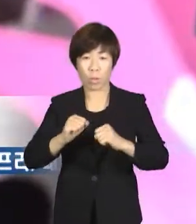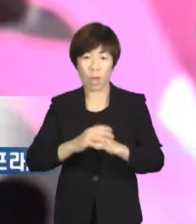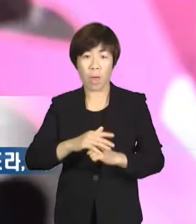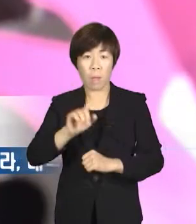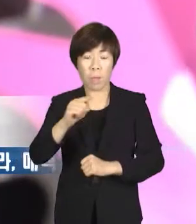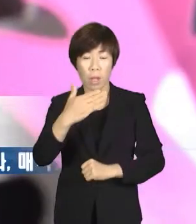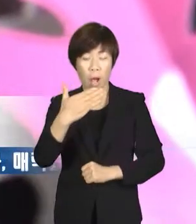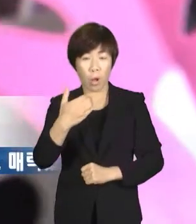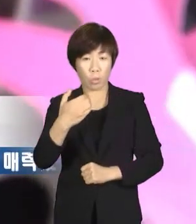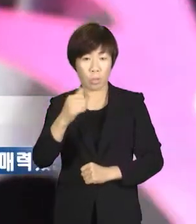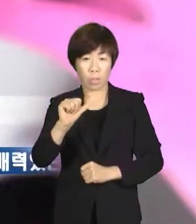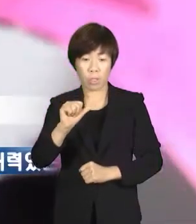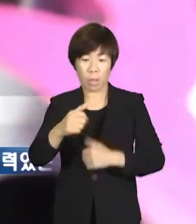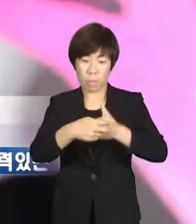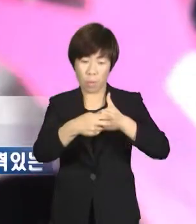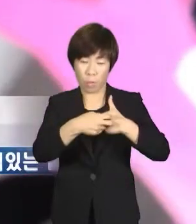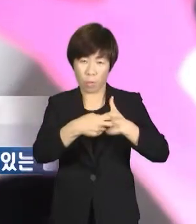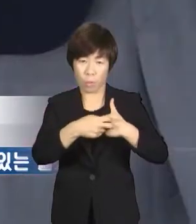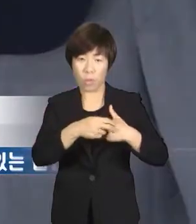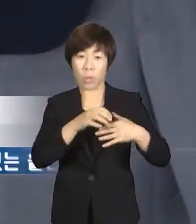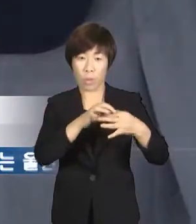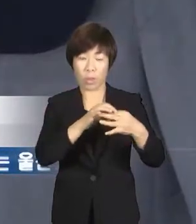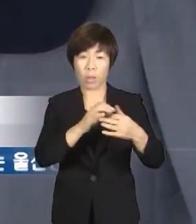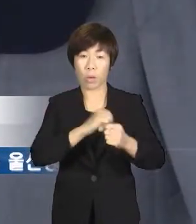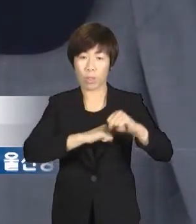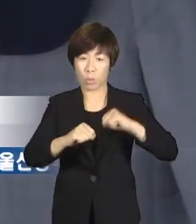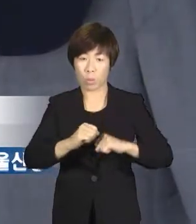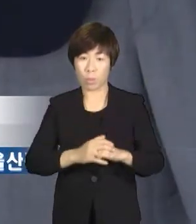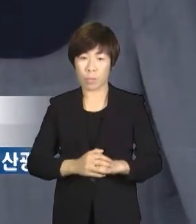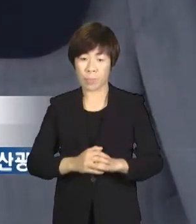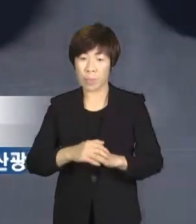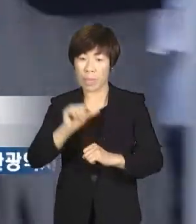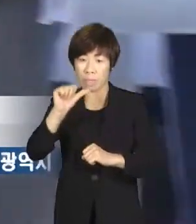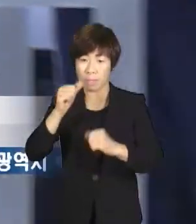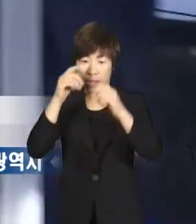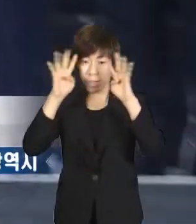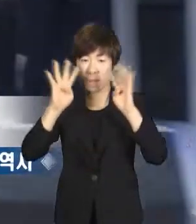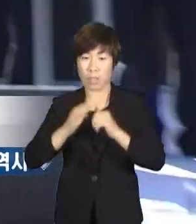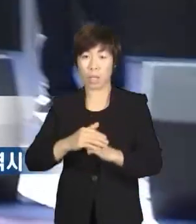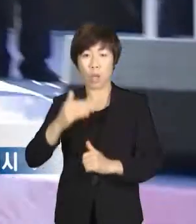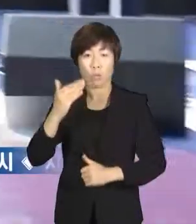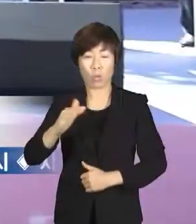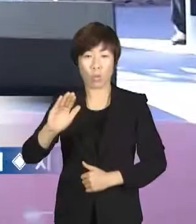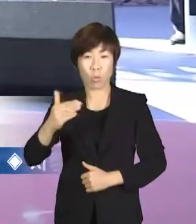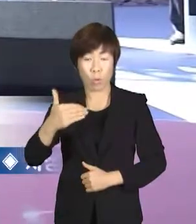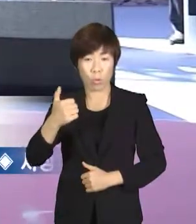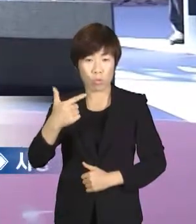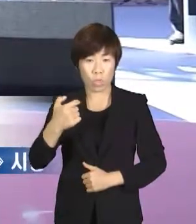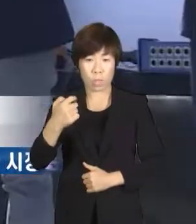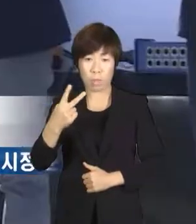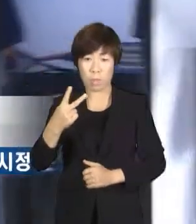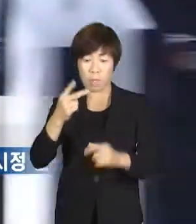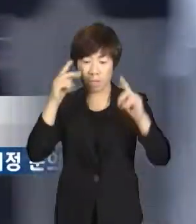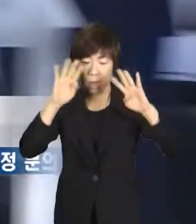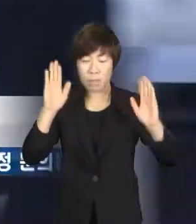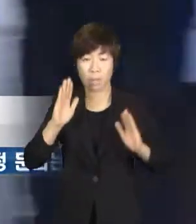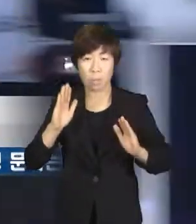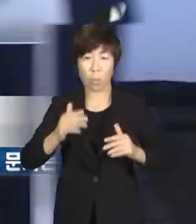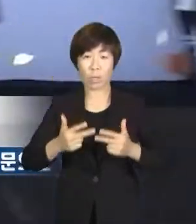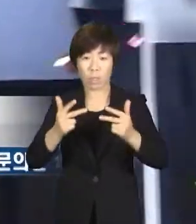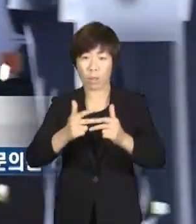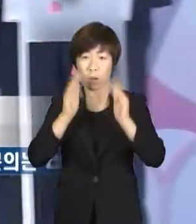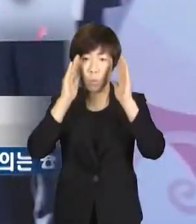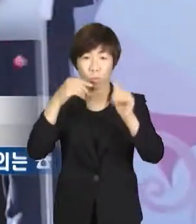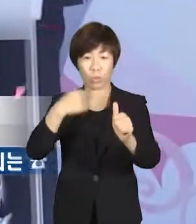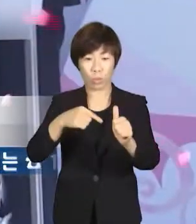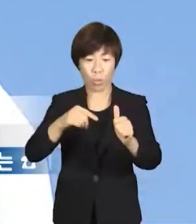195개 전문 봉사단은 의료와 법률, 문화 활동을 지역 5개 대학 9,962명의 대학생 봉사단은